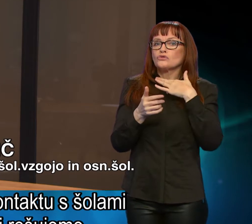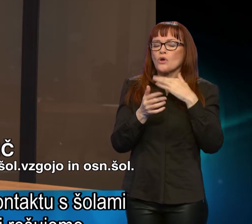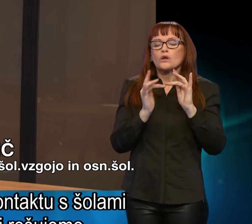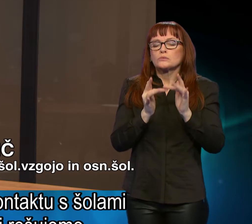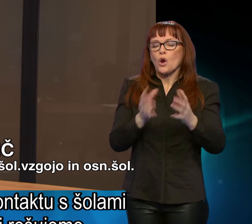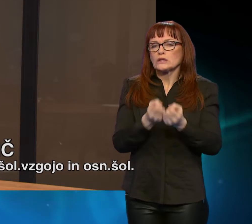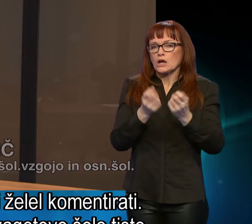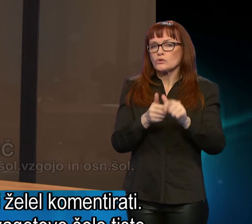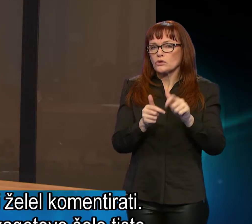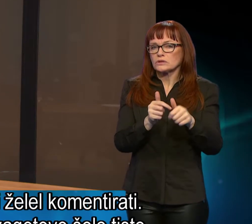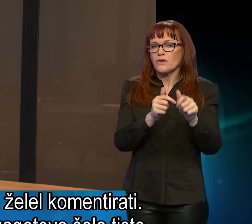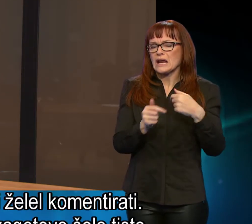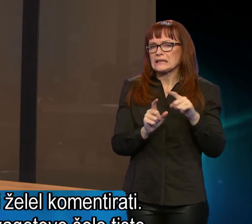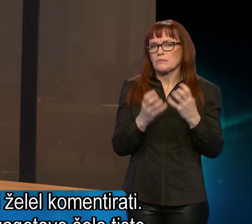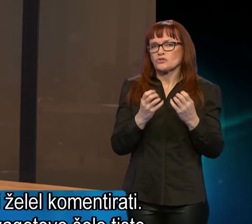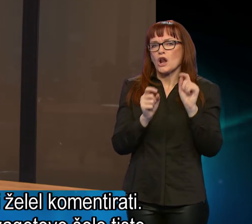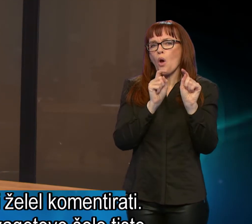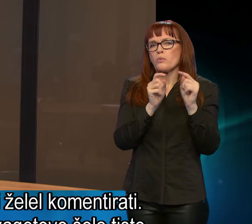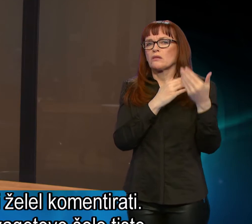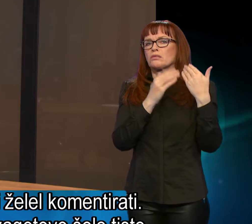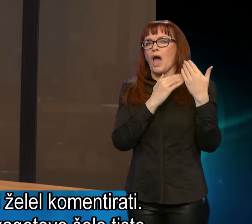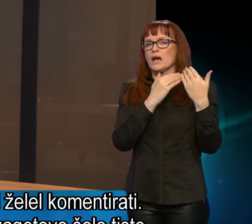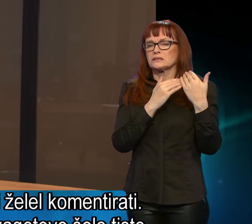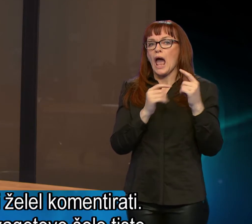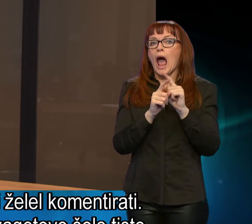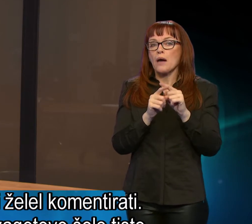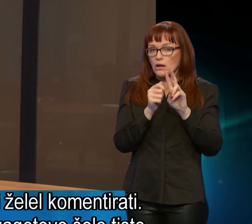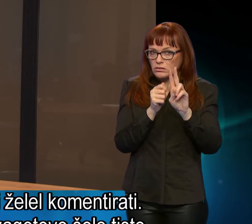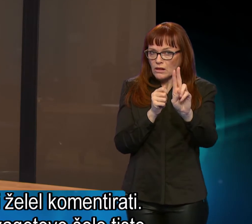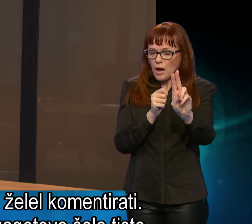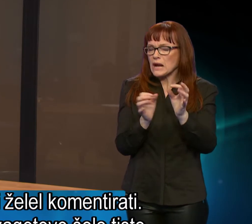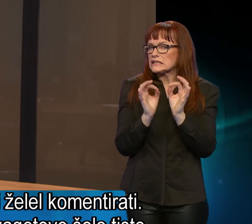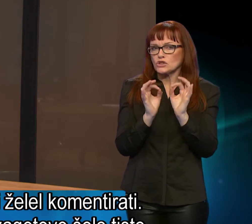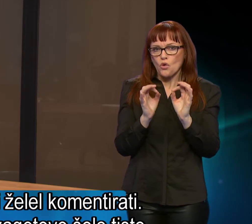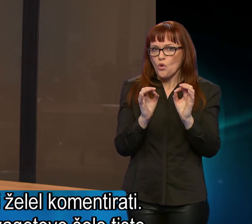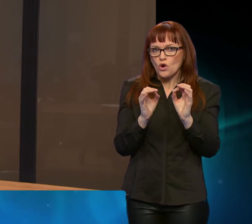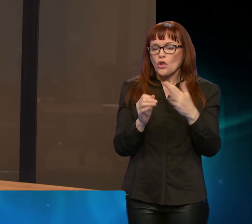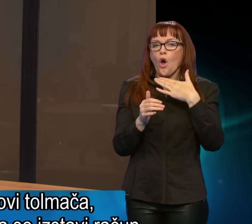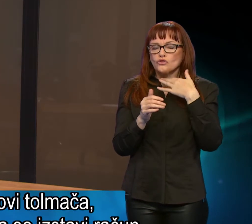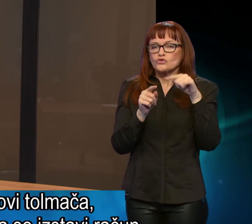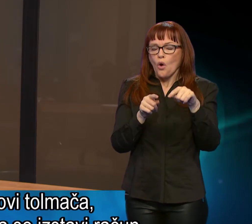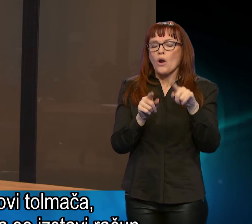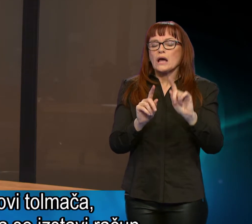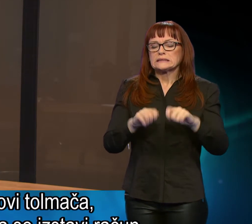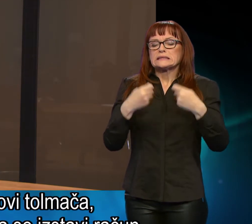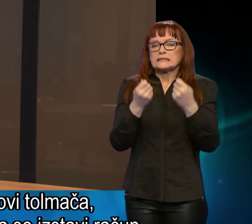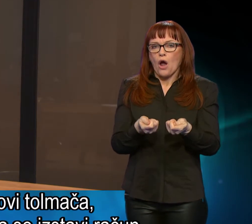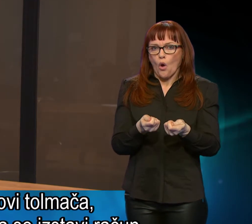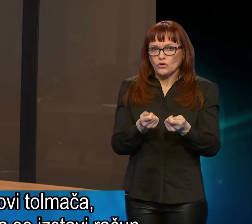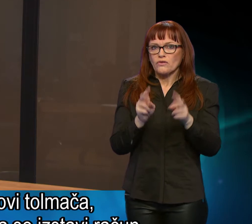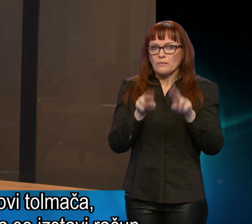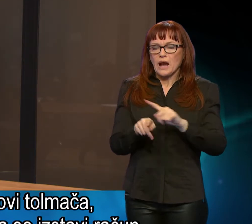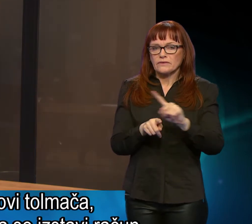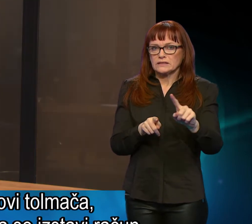rešujemo. Zdaj jaz ne bi želel komentirati za nazaj, ampak za vnaprej zagotovo. Šola je tista, ki zagotovi